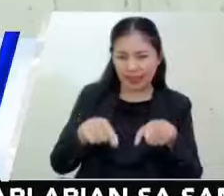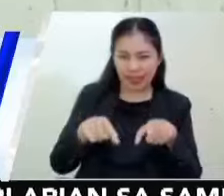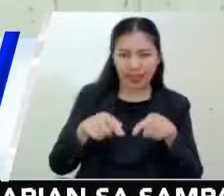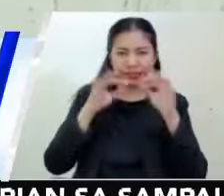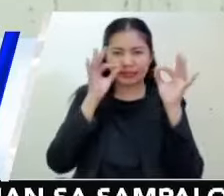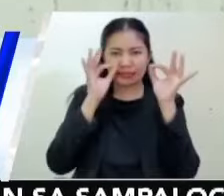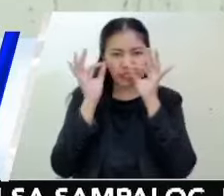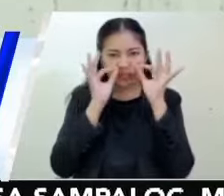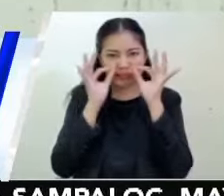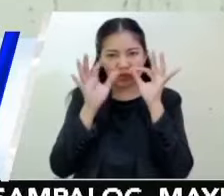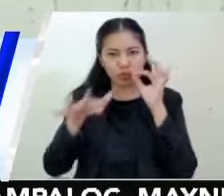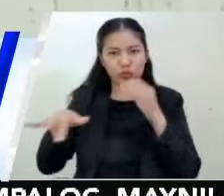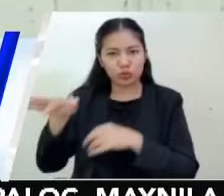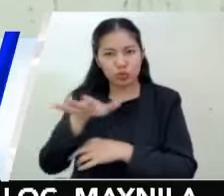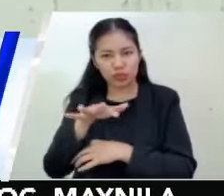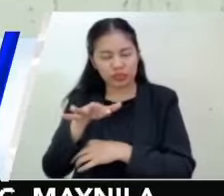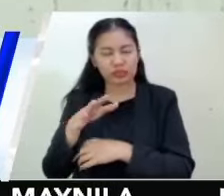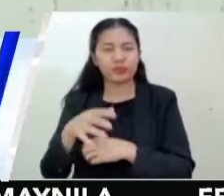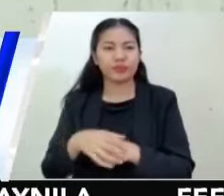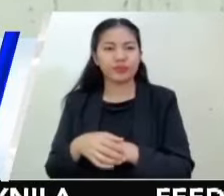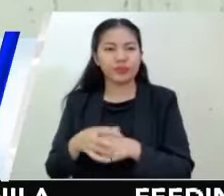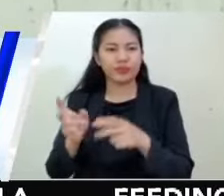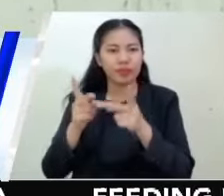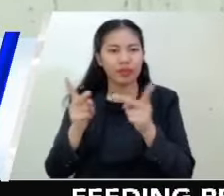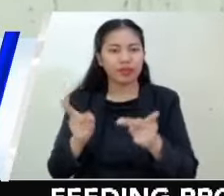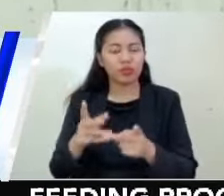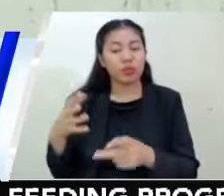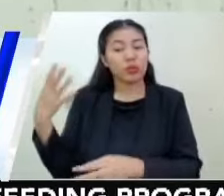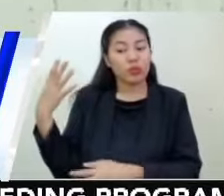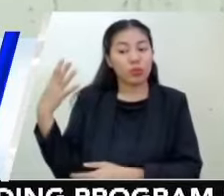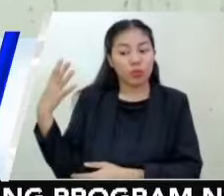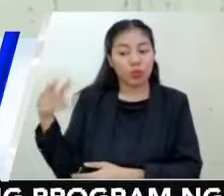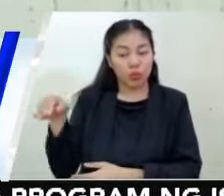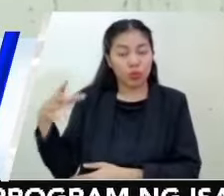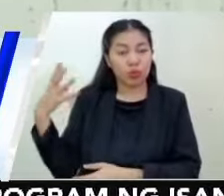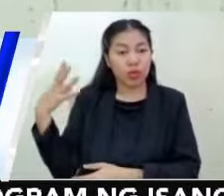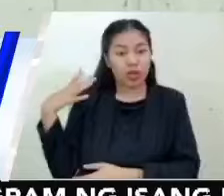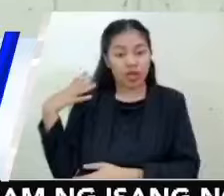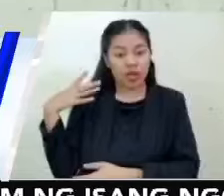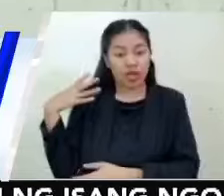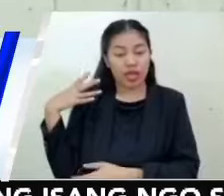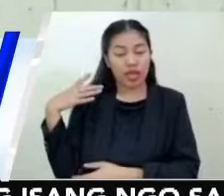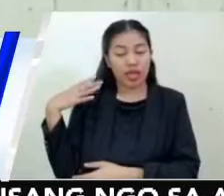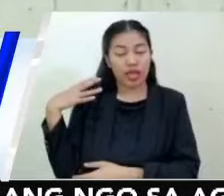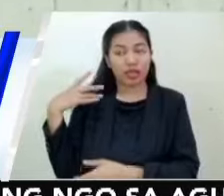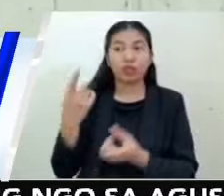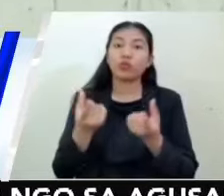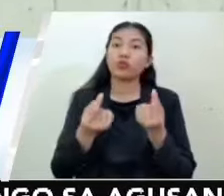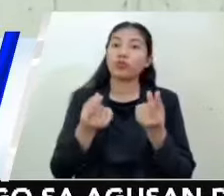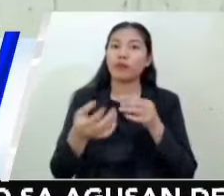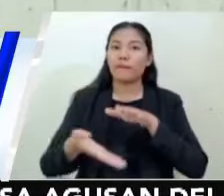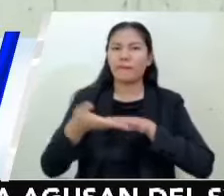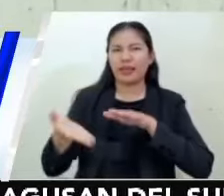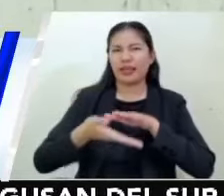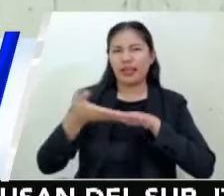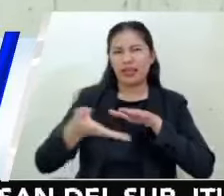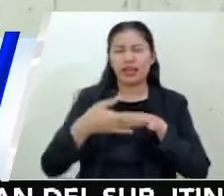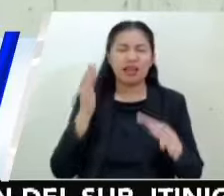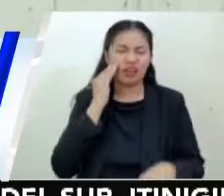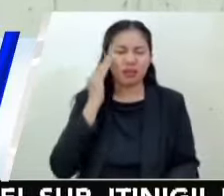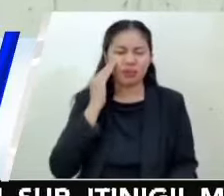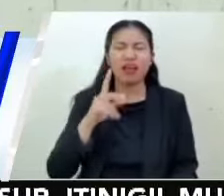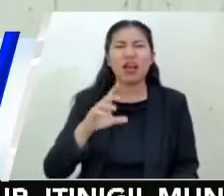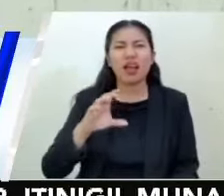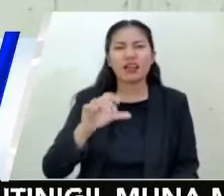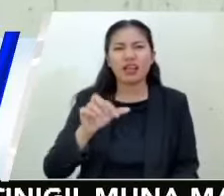nila na habang naghihintay ay nagsusugal po ng Kara Cruz. Then upon